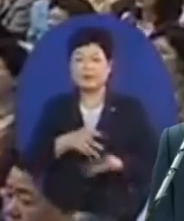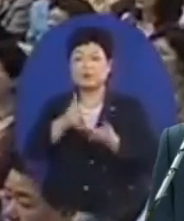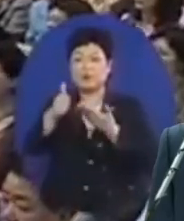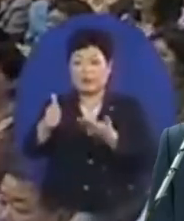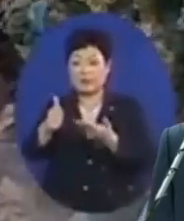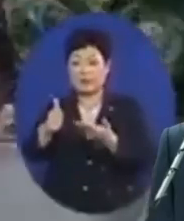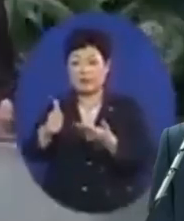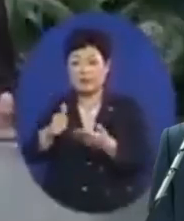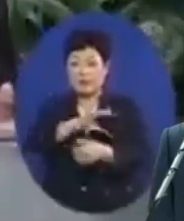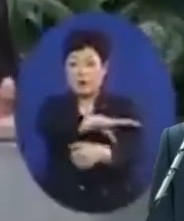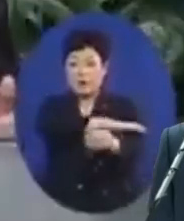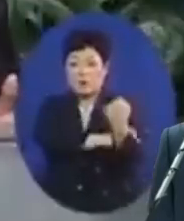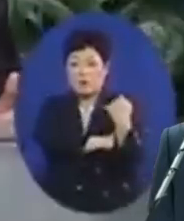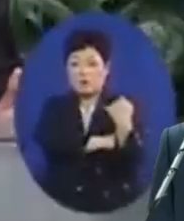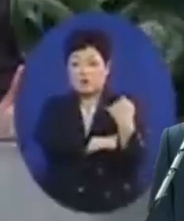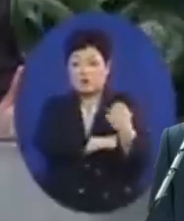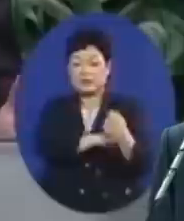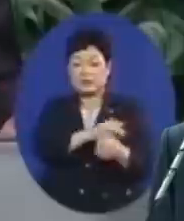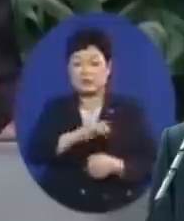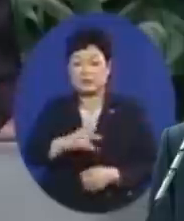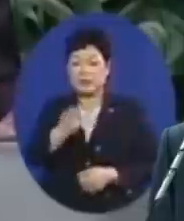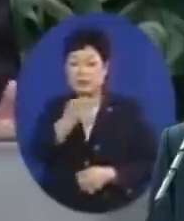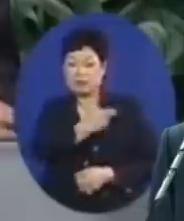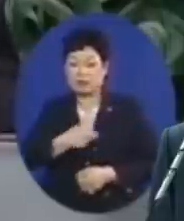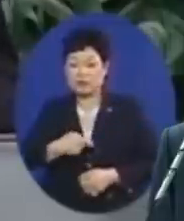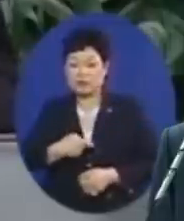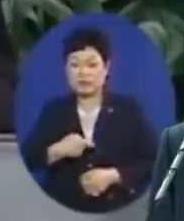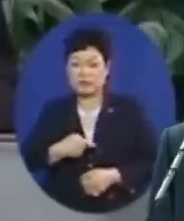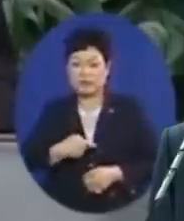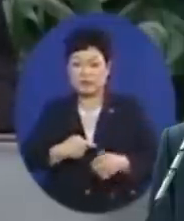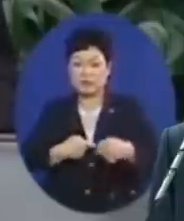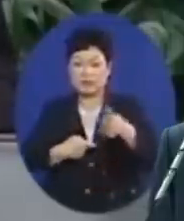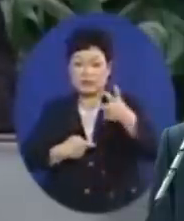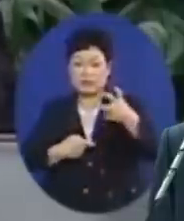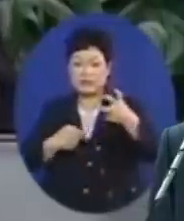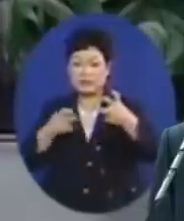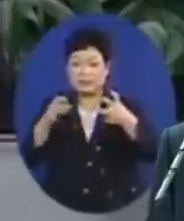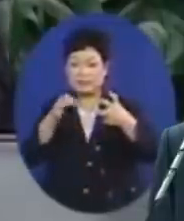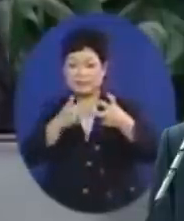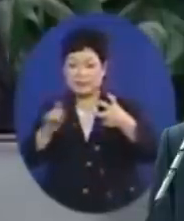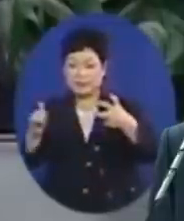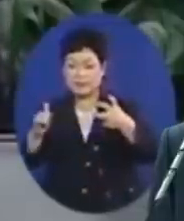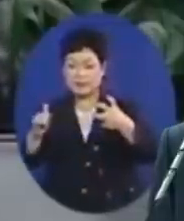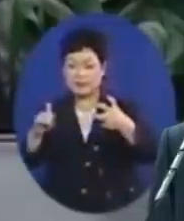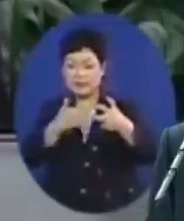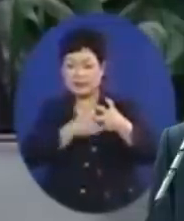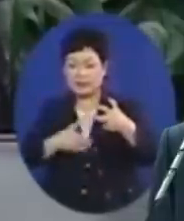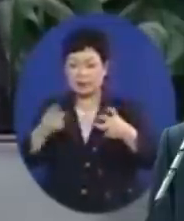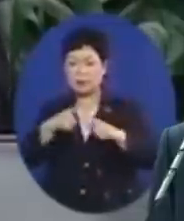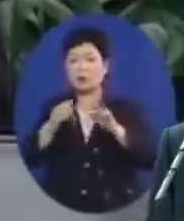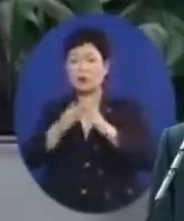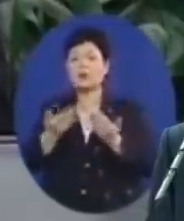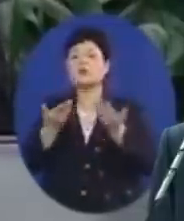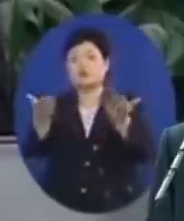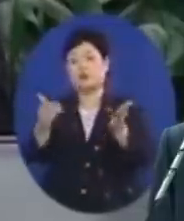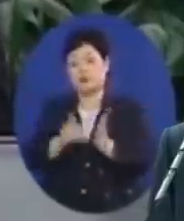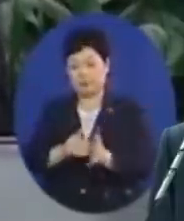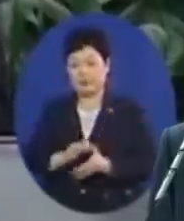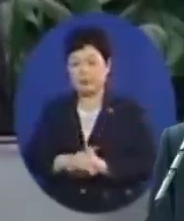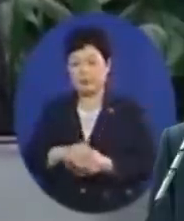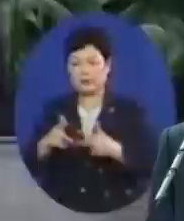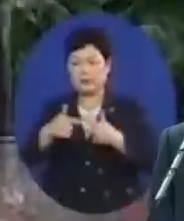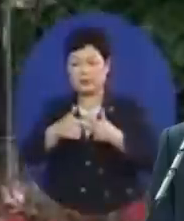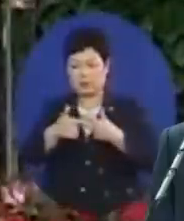주님께서 그 권능을 열두 제자에게, 70인의 제자에게, 그 다음에는 교회에게 주신 것입니다.